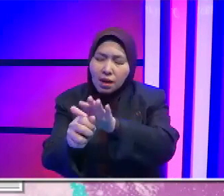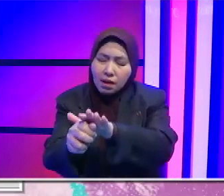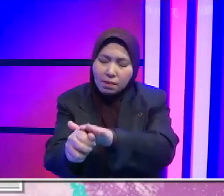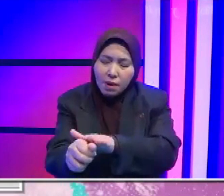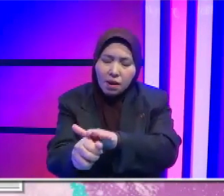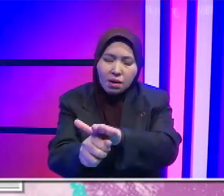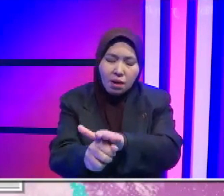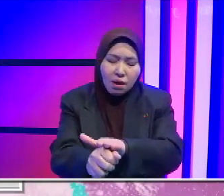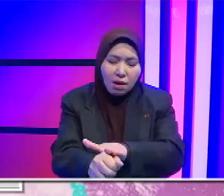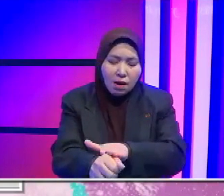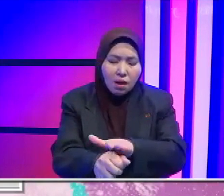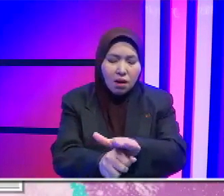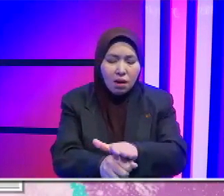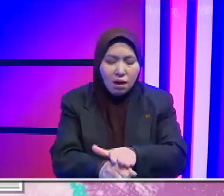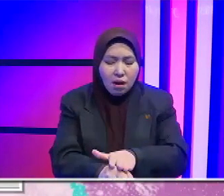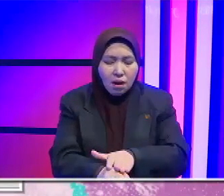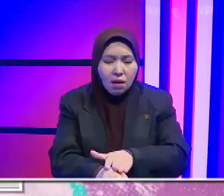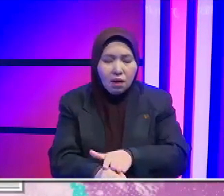يسيرا.